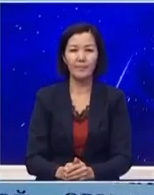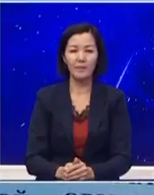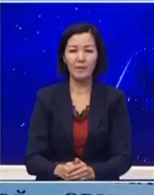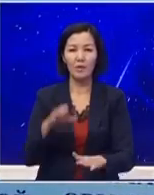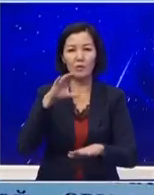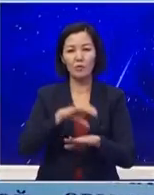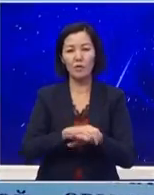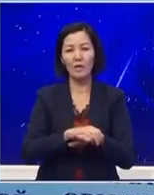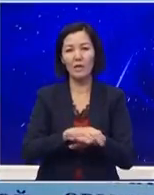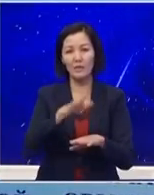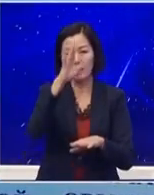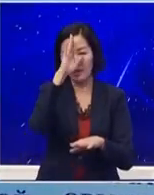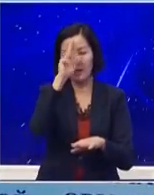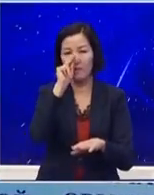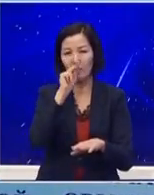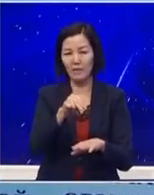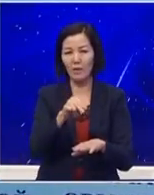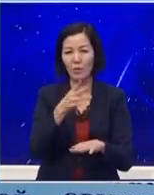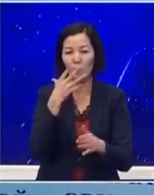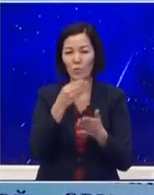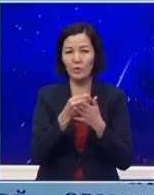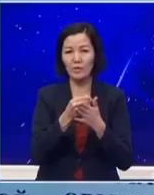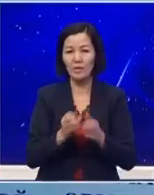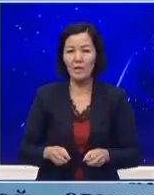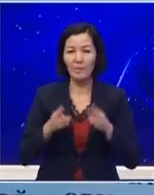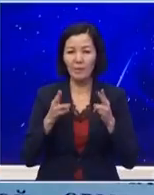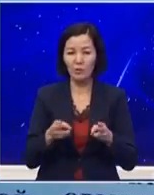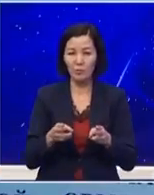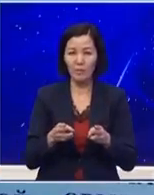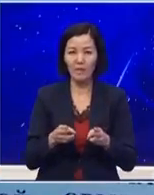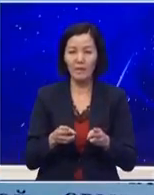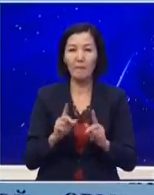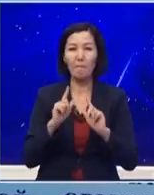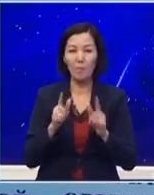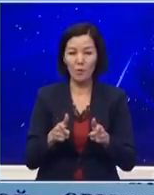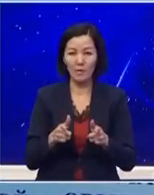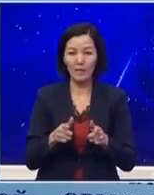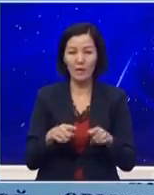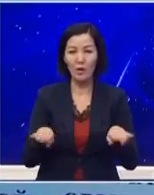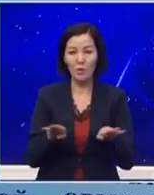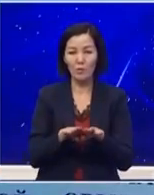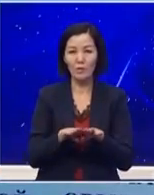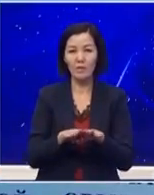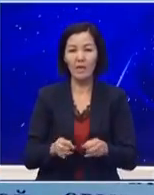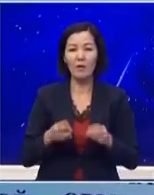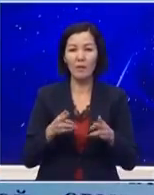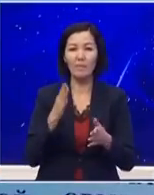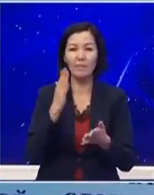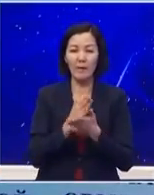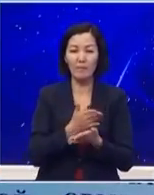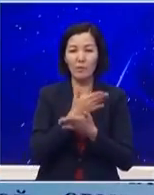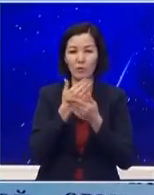Ұсталған 29 жастағы күдікті жасаған қылмысын толығымен мойындады. Қазір ол басқа да ұқсас қылмыстарға қатыстылығына